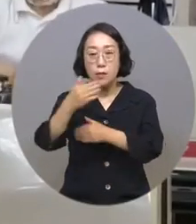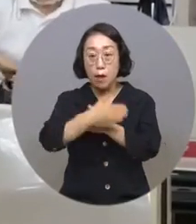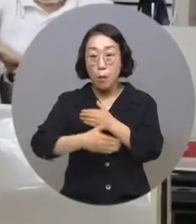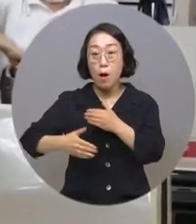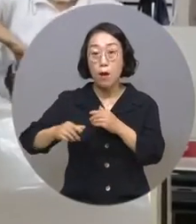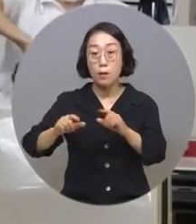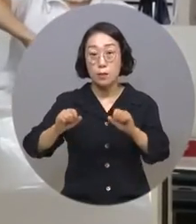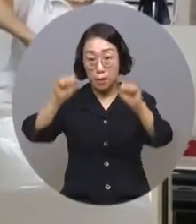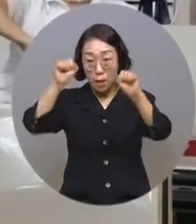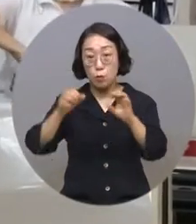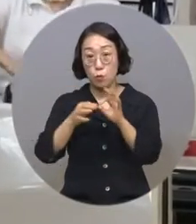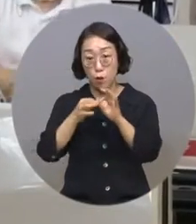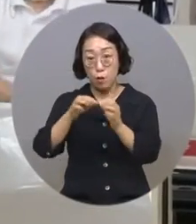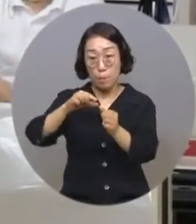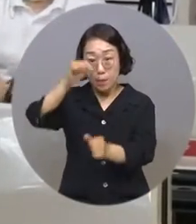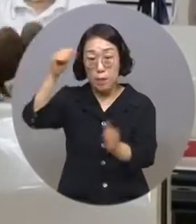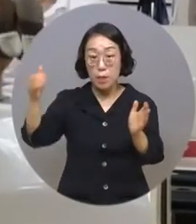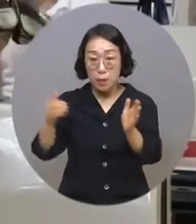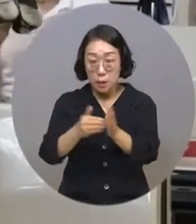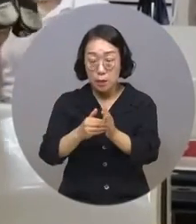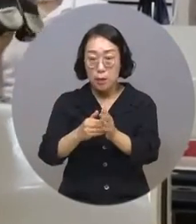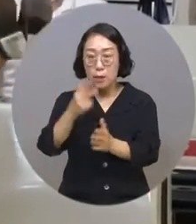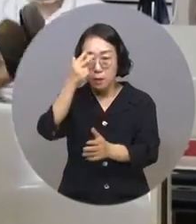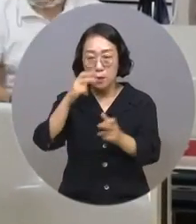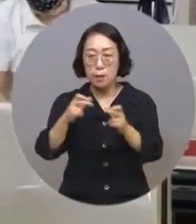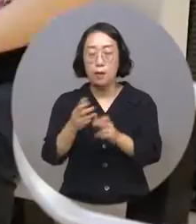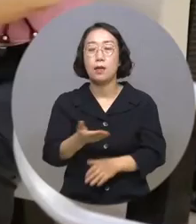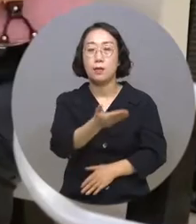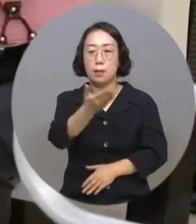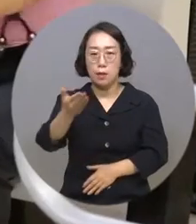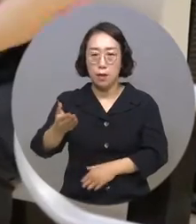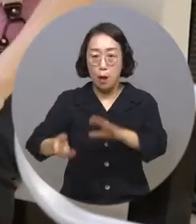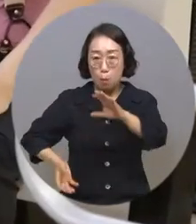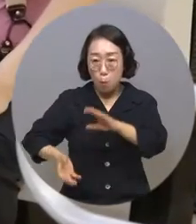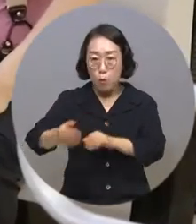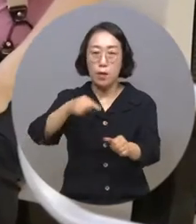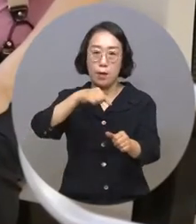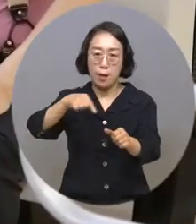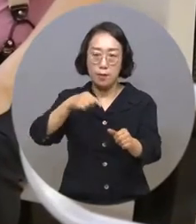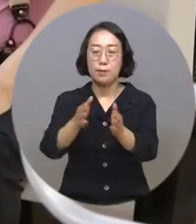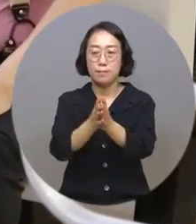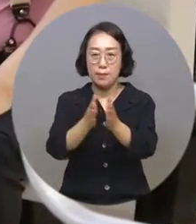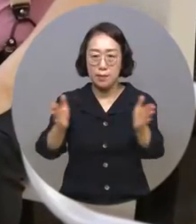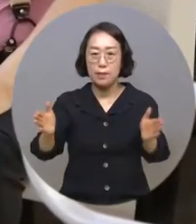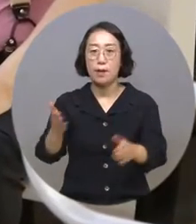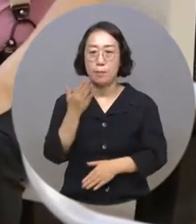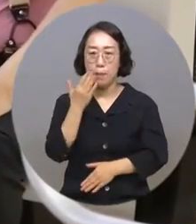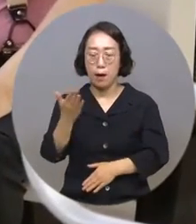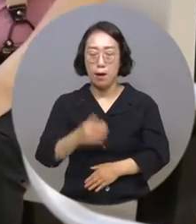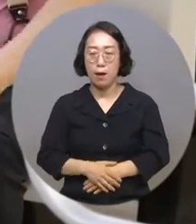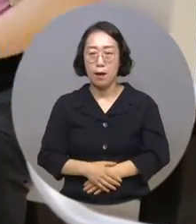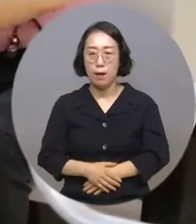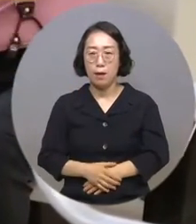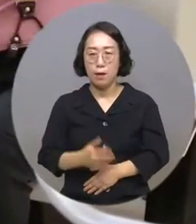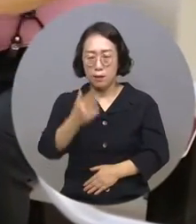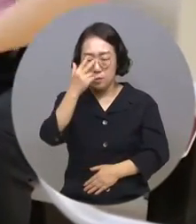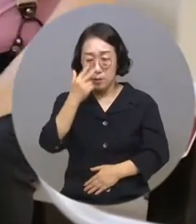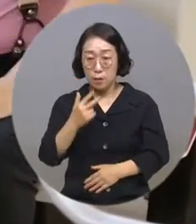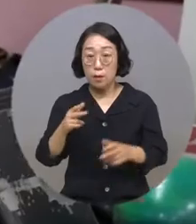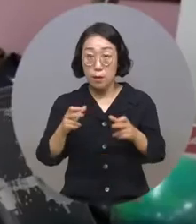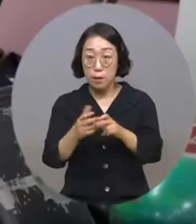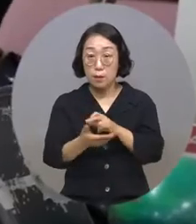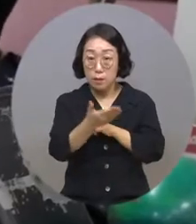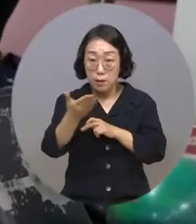전남장애인생활체육공모사업에 최종 선정돼 시각장애인들을 대상으로 볼링교실을 운영하게 됐습니다. 장애인들의